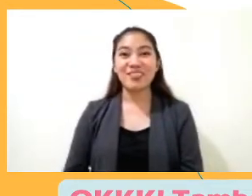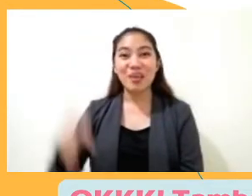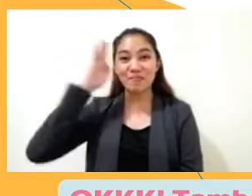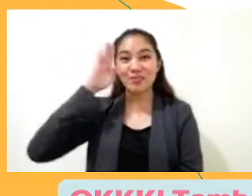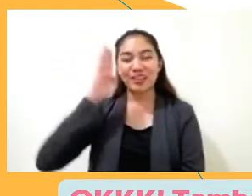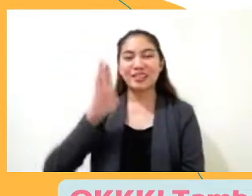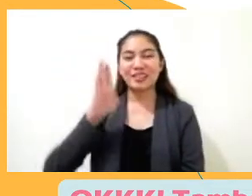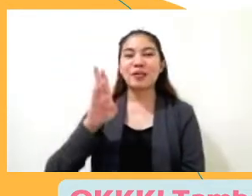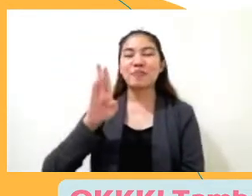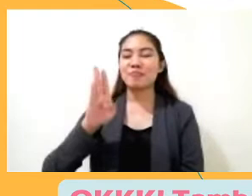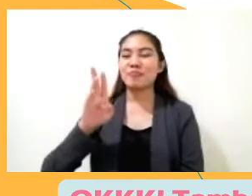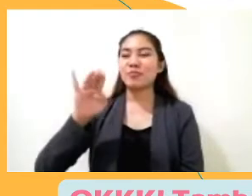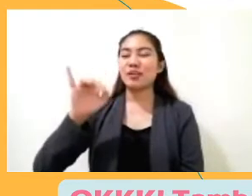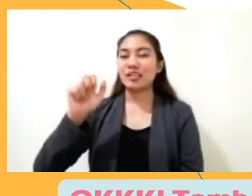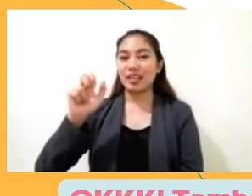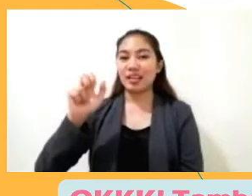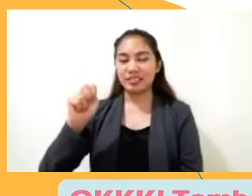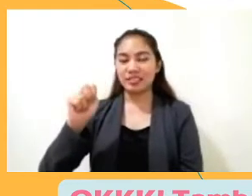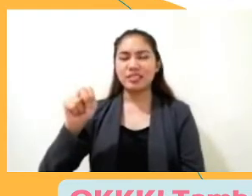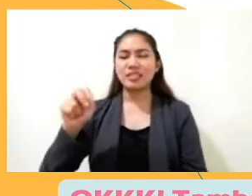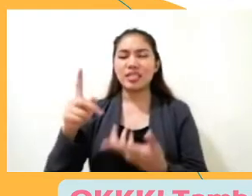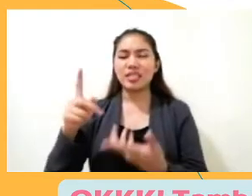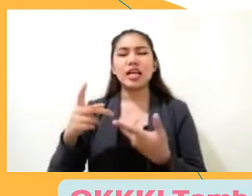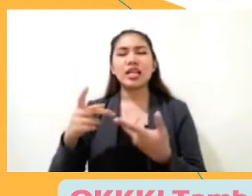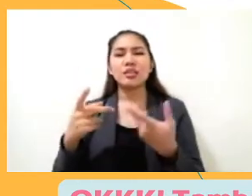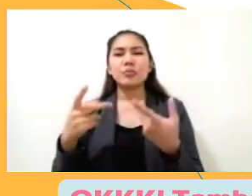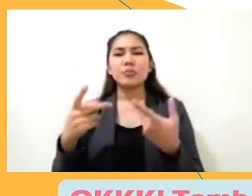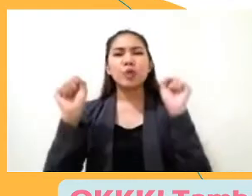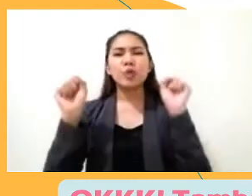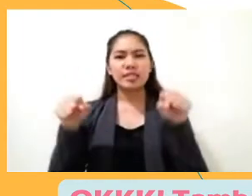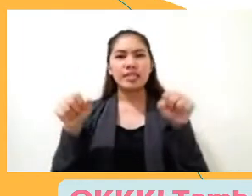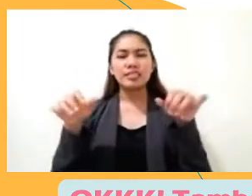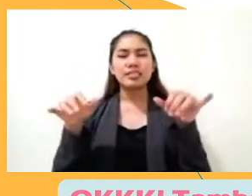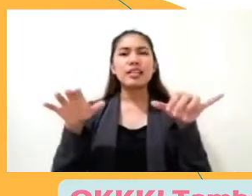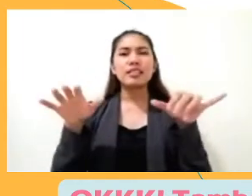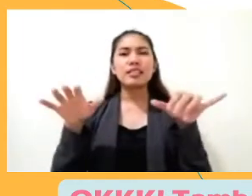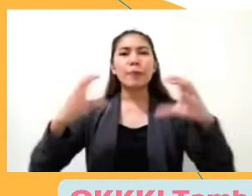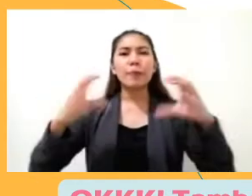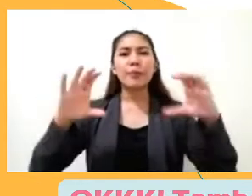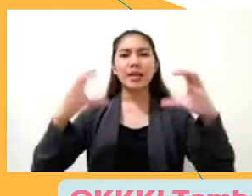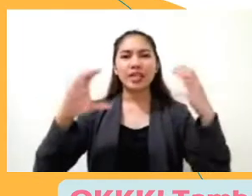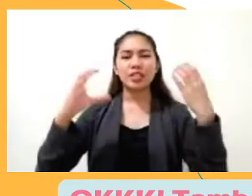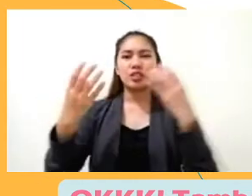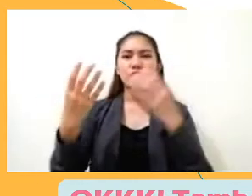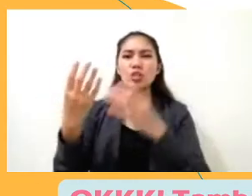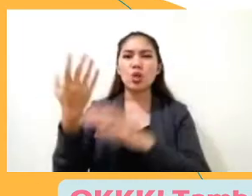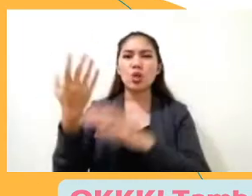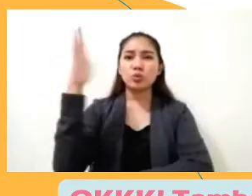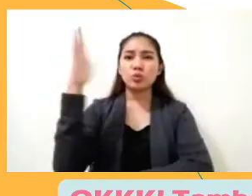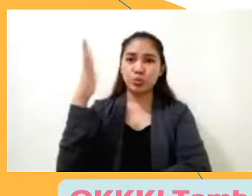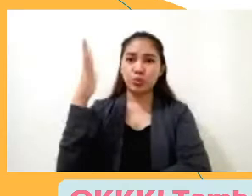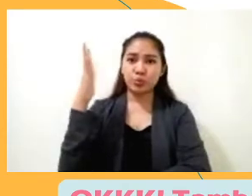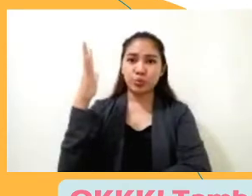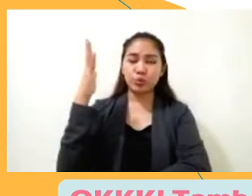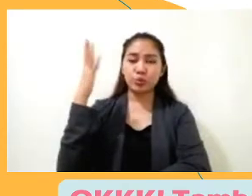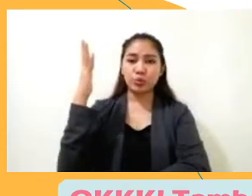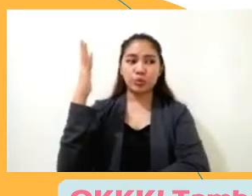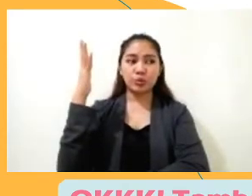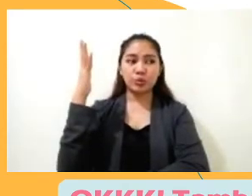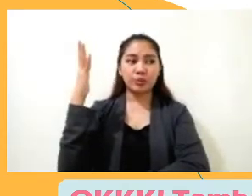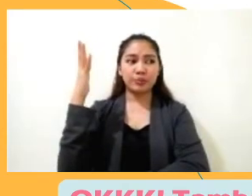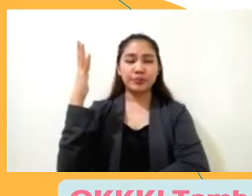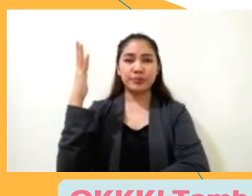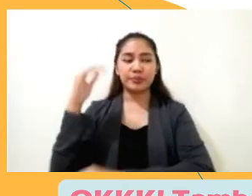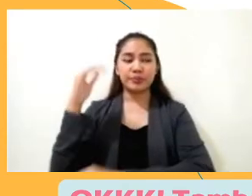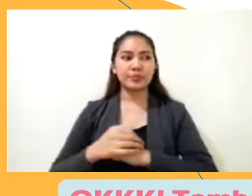ihambing sa isang matayog na puno. No? So habang lumalaki, habang